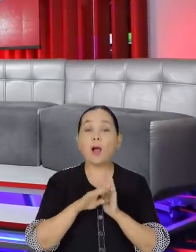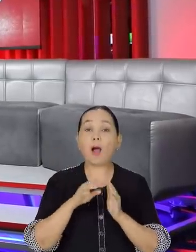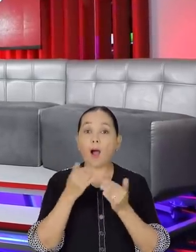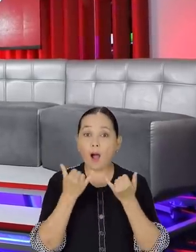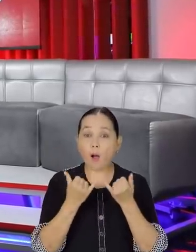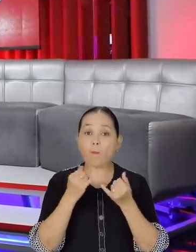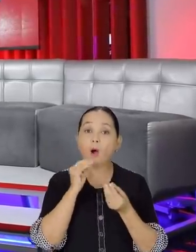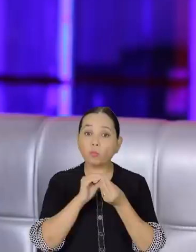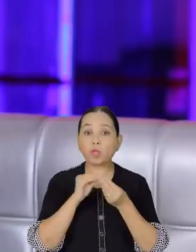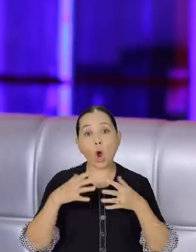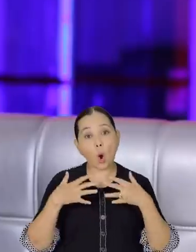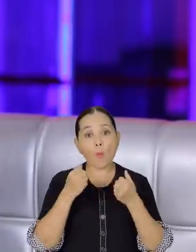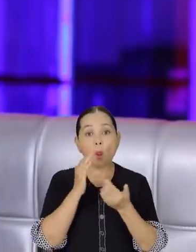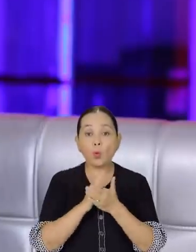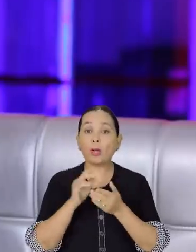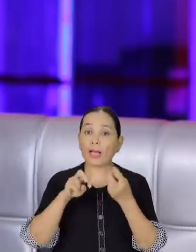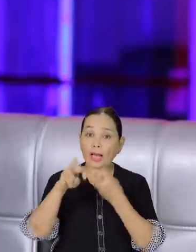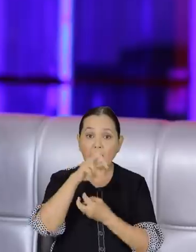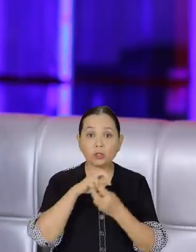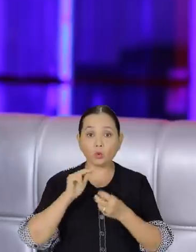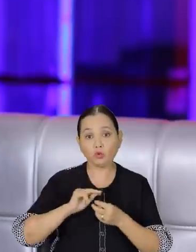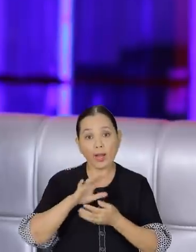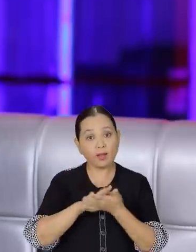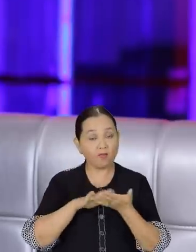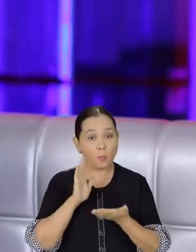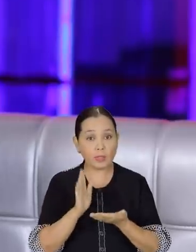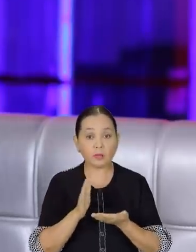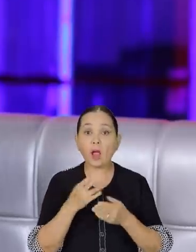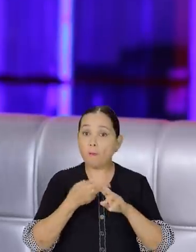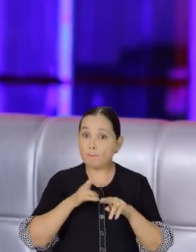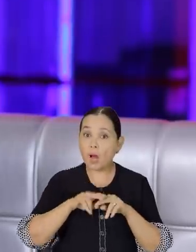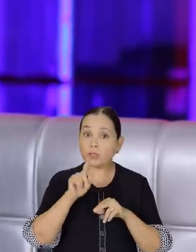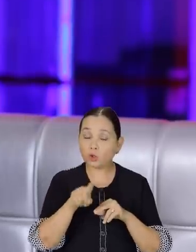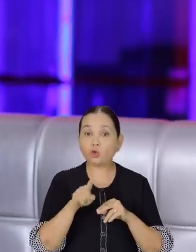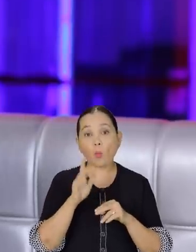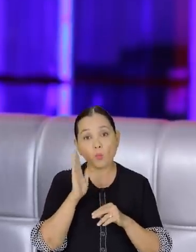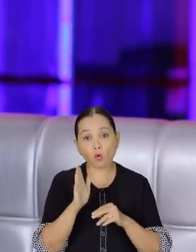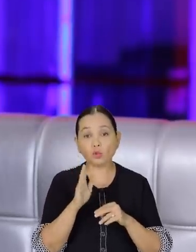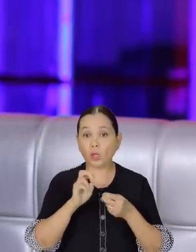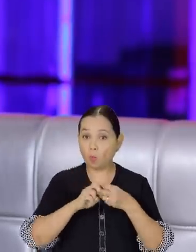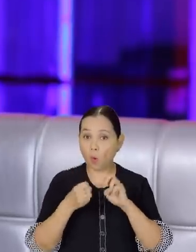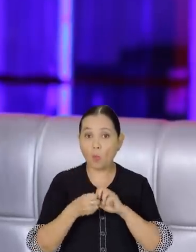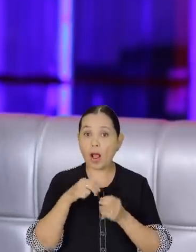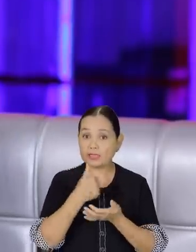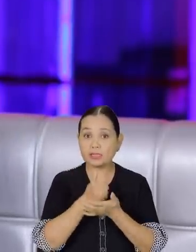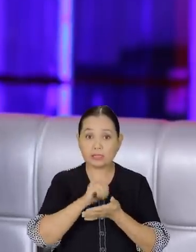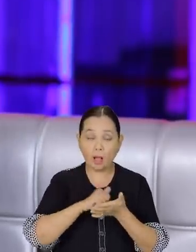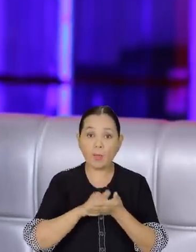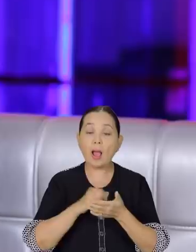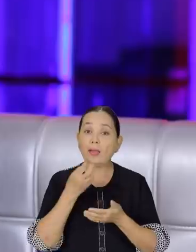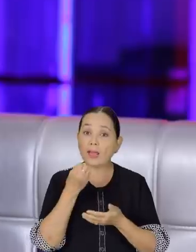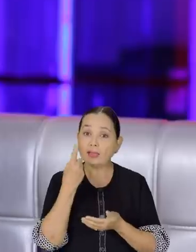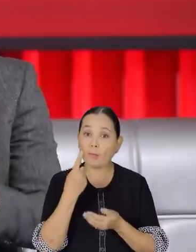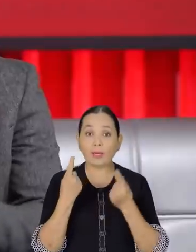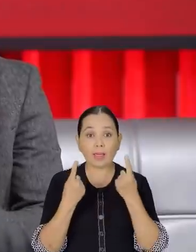hamon omonlar bormi deb qidiruv ishlari davom ettirilyapti. Mana shu bo'lsa kerak muammoning asl sababi. Yana